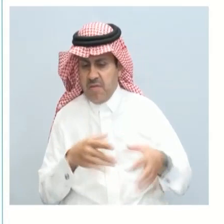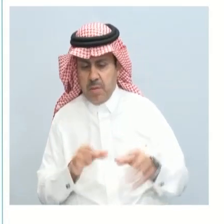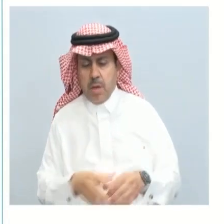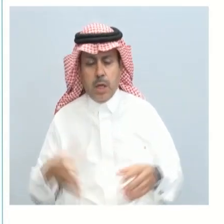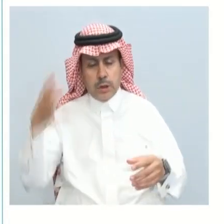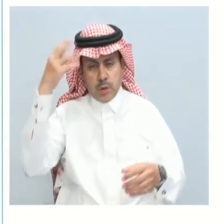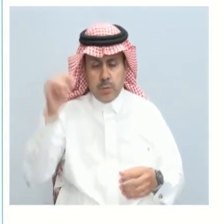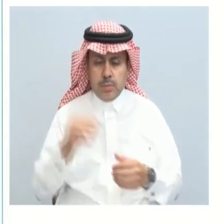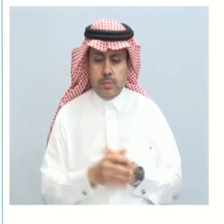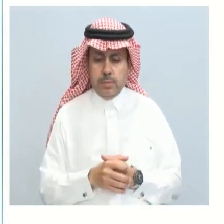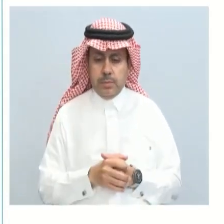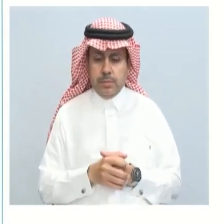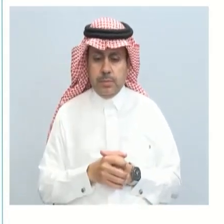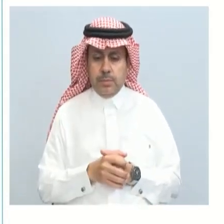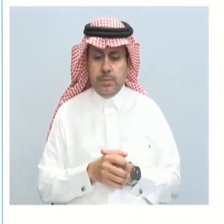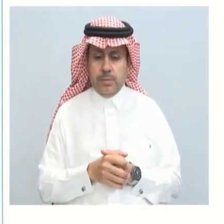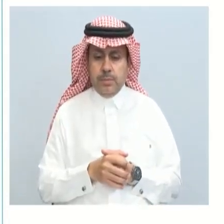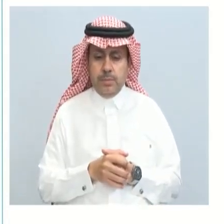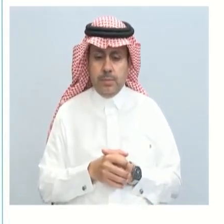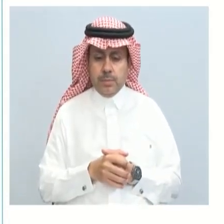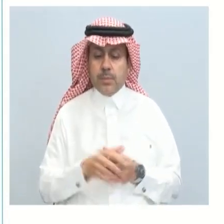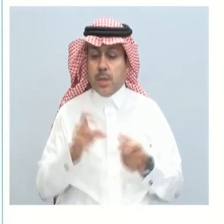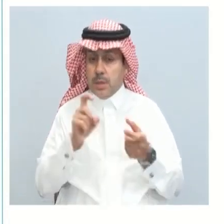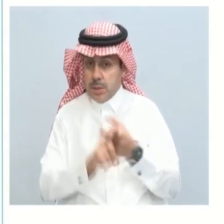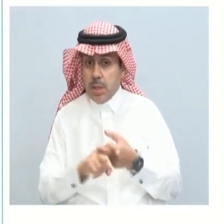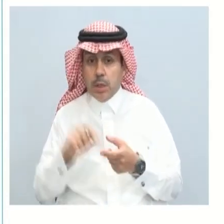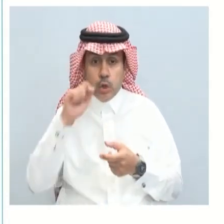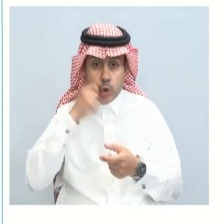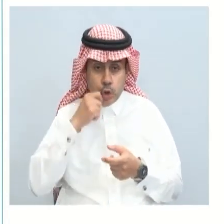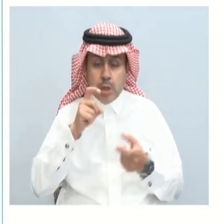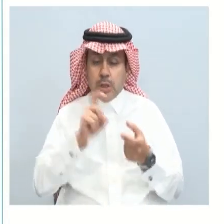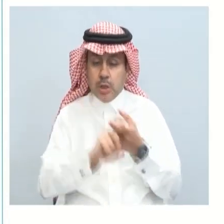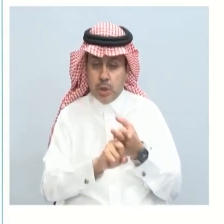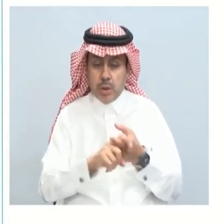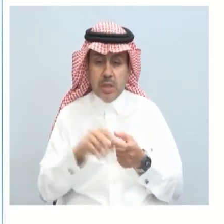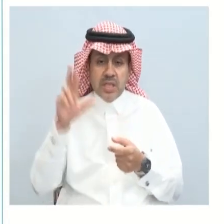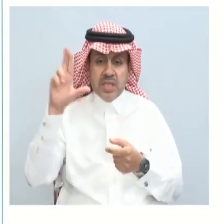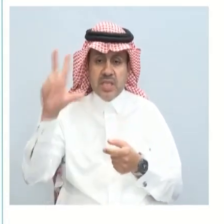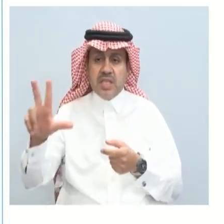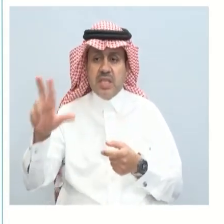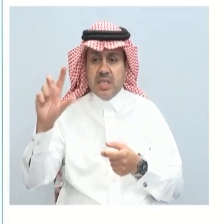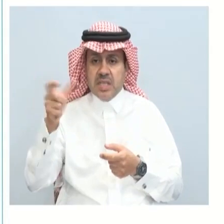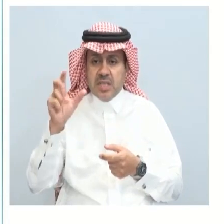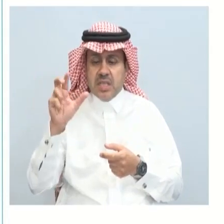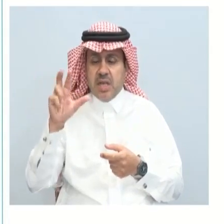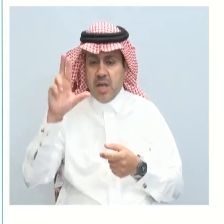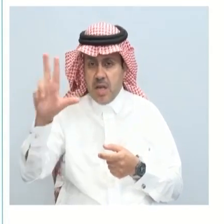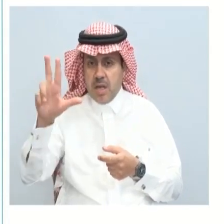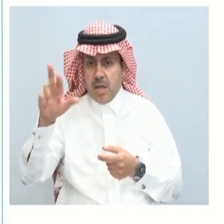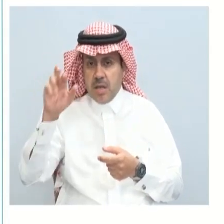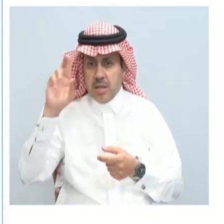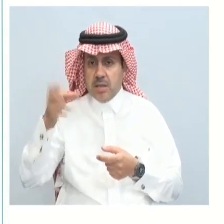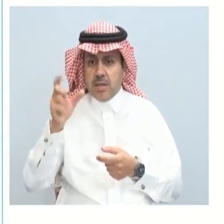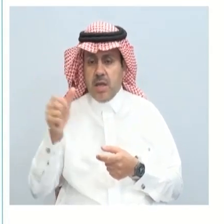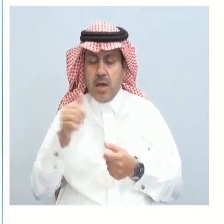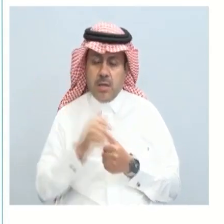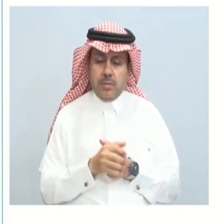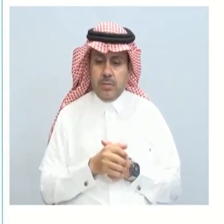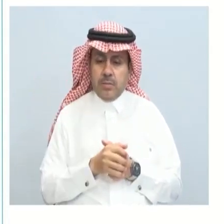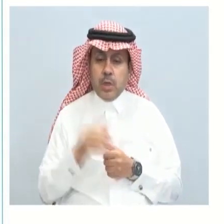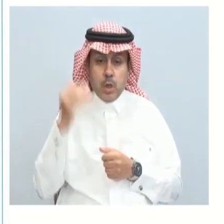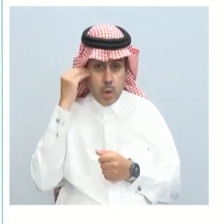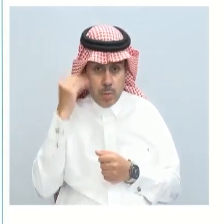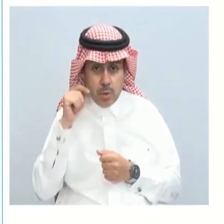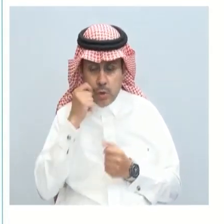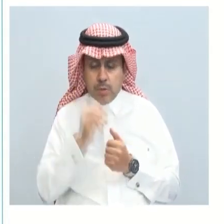وعلا الزاني لا ينكح الا زانيه او مشركه والزانيه لا ينكحها الا زان او مشرك